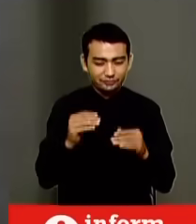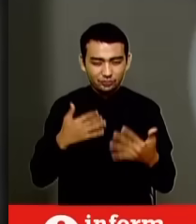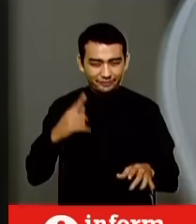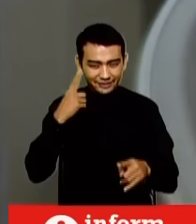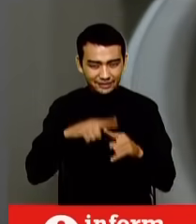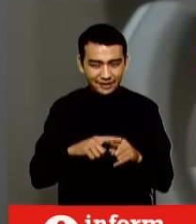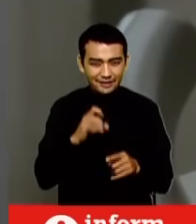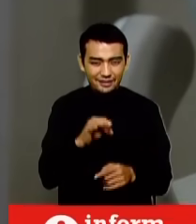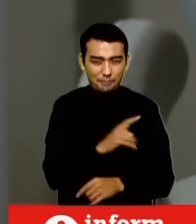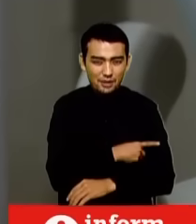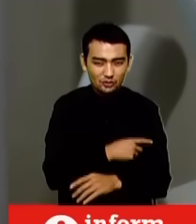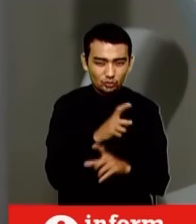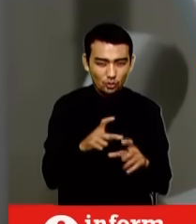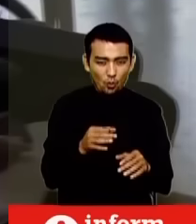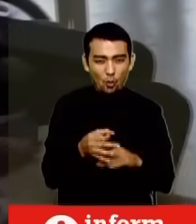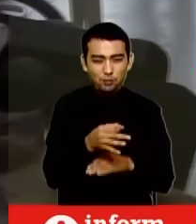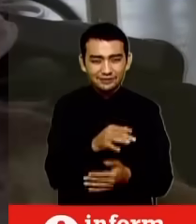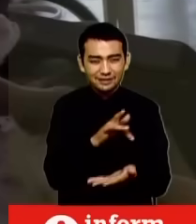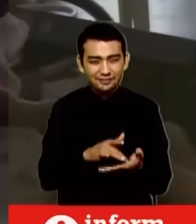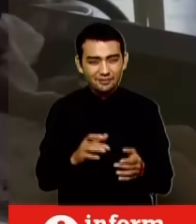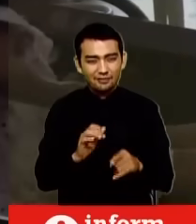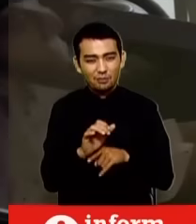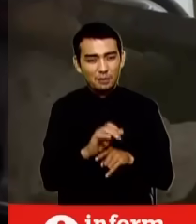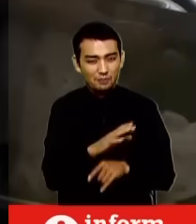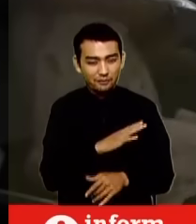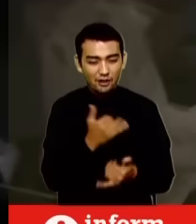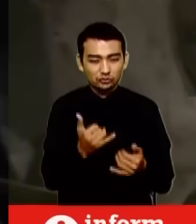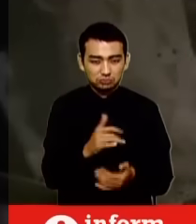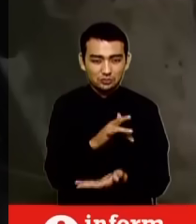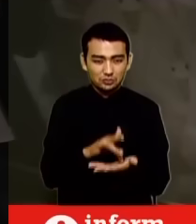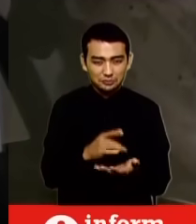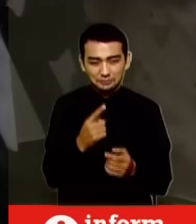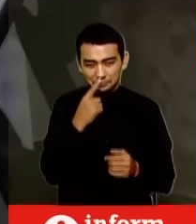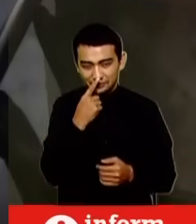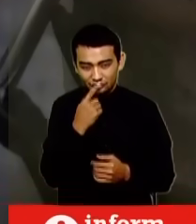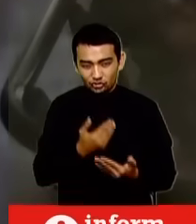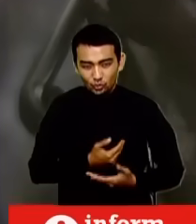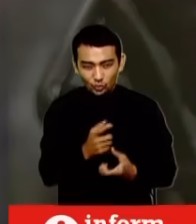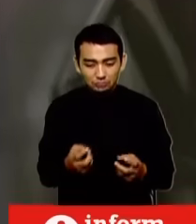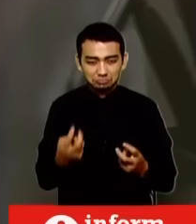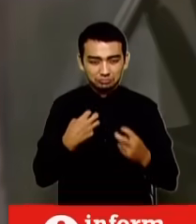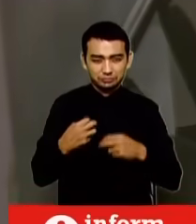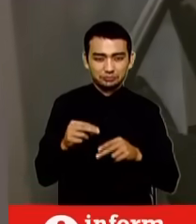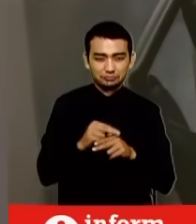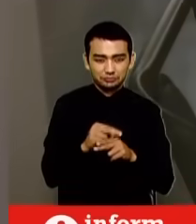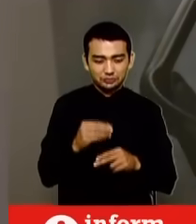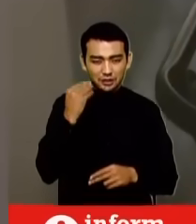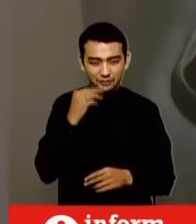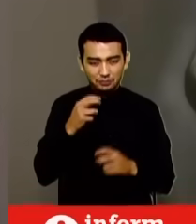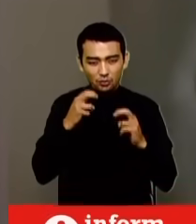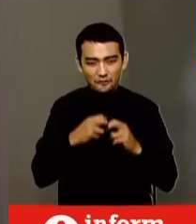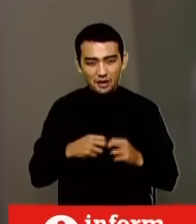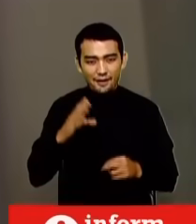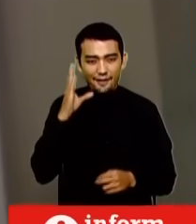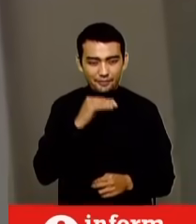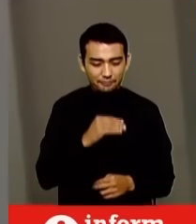үшін дәрігерлер науқастарды облыс орталығына жіберетін. Енді қала және жақын маңдағы елді мекен тұрғындарына сапалы медициналық қызмет